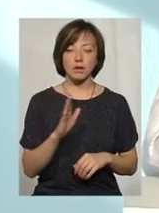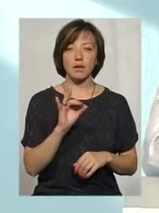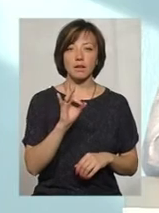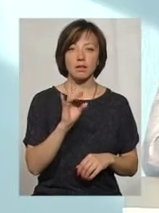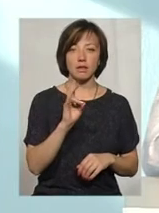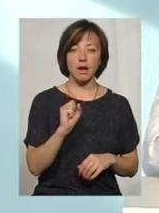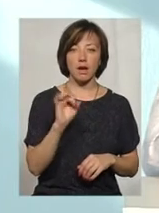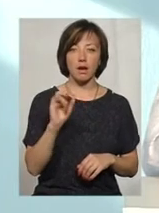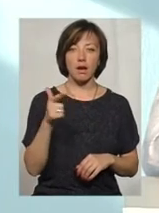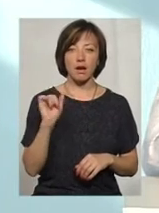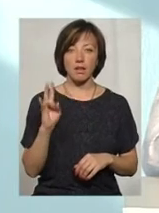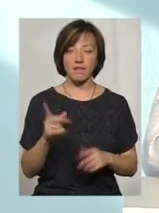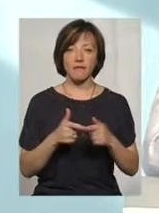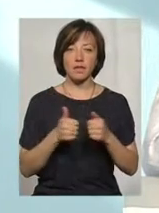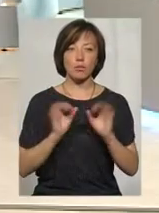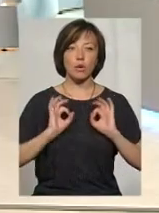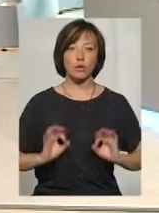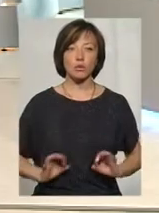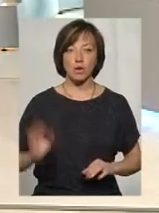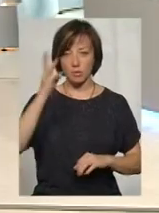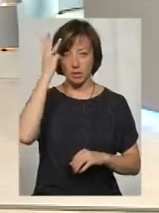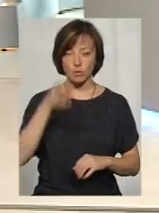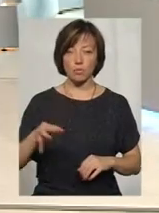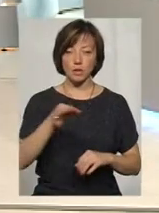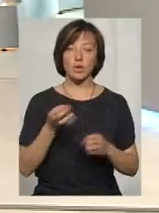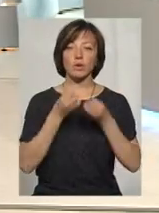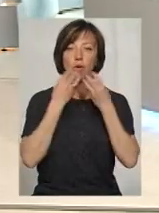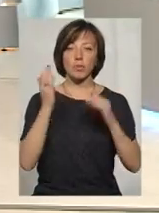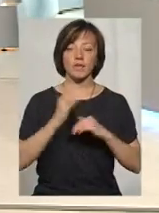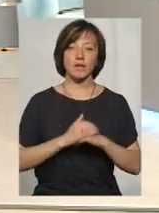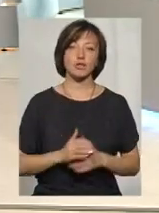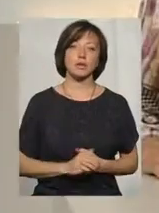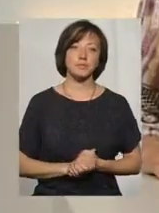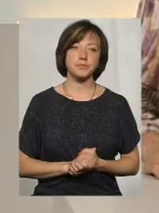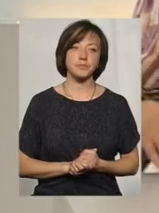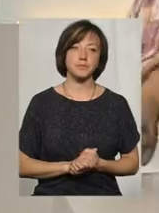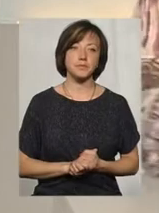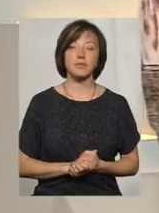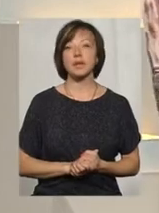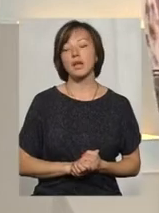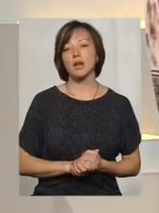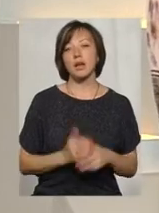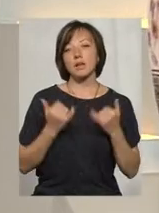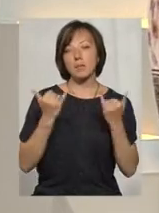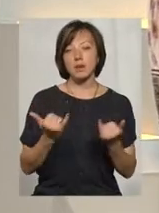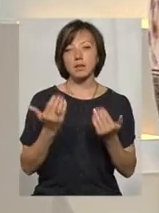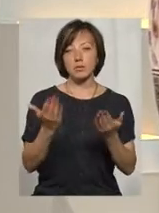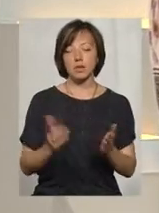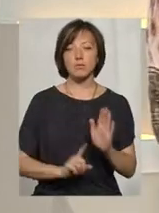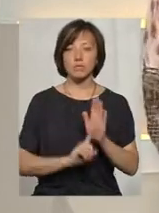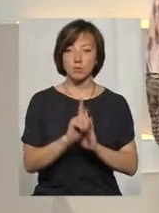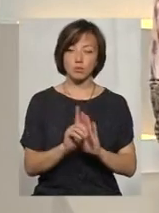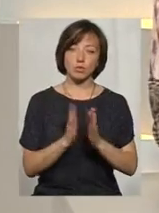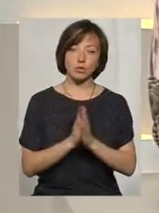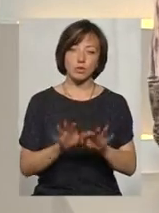відділу прокуратури Хмельницької області. Доброго здоров'я, шановні гості. Власне, пане Романе, я би попросила вас спочатку так